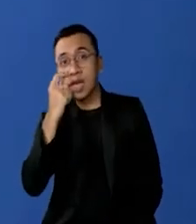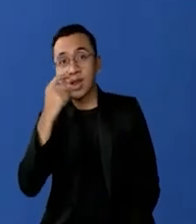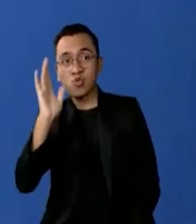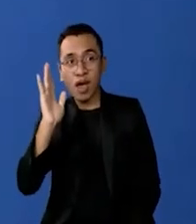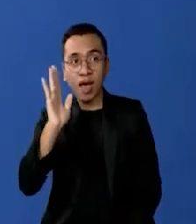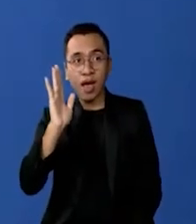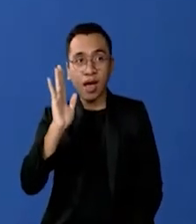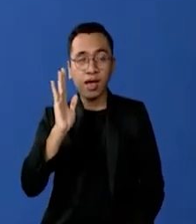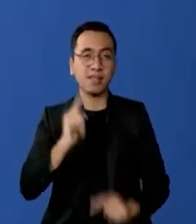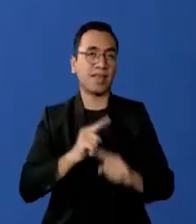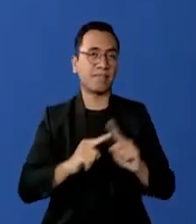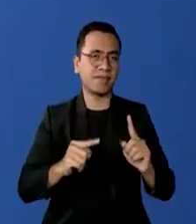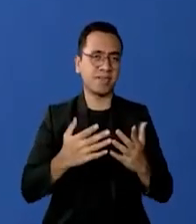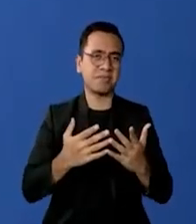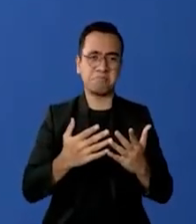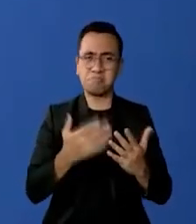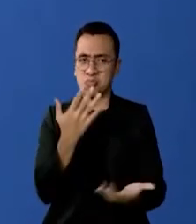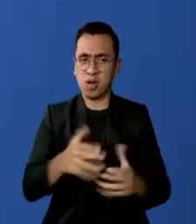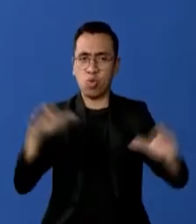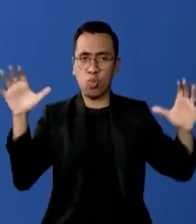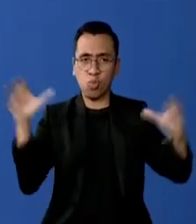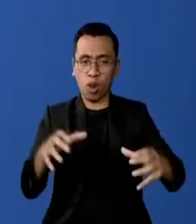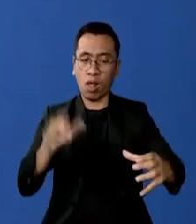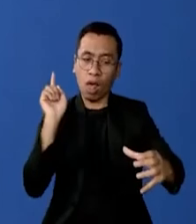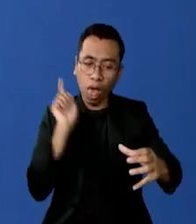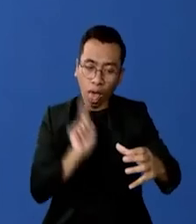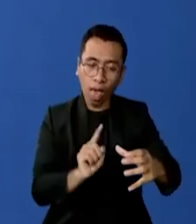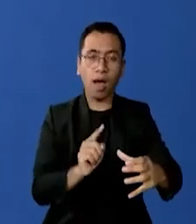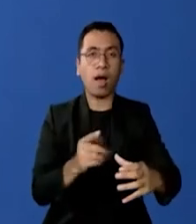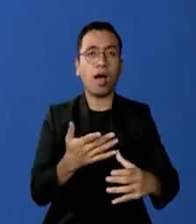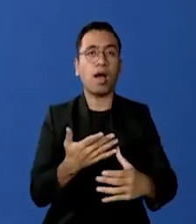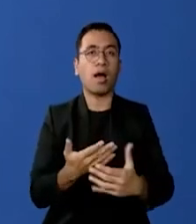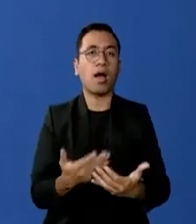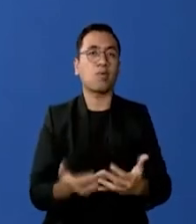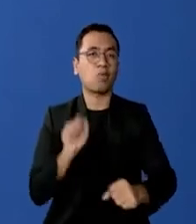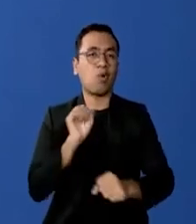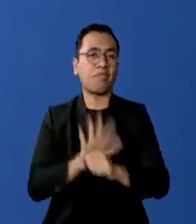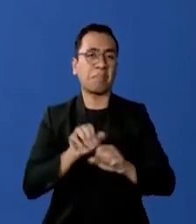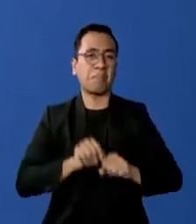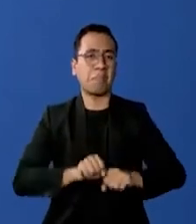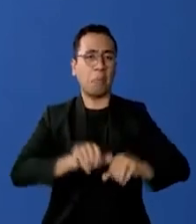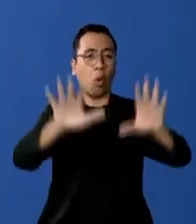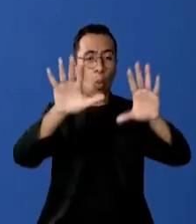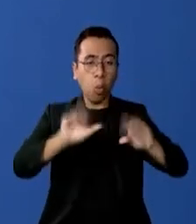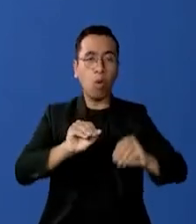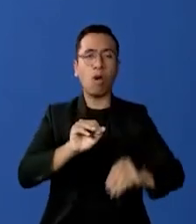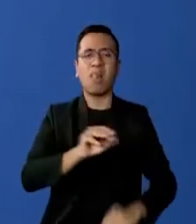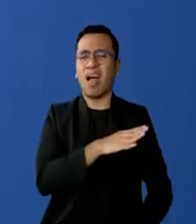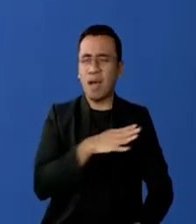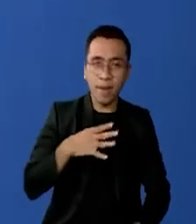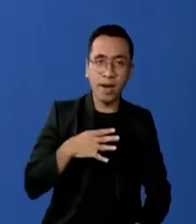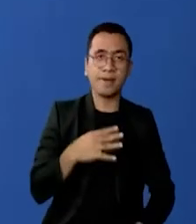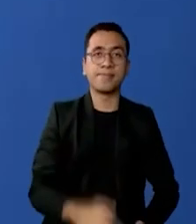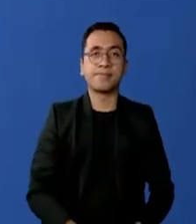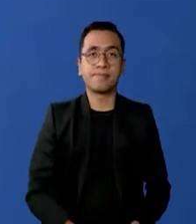kita tetap melakukan hal yang sama maka sebenarnya kita akan memperpanjang hal yang lain adalah yang kita belum angkat